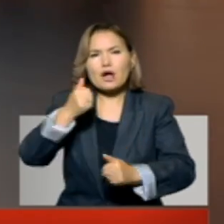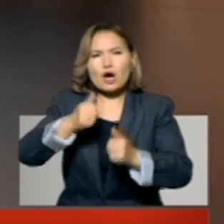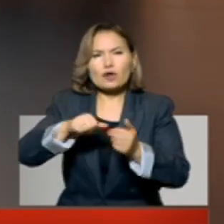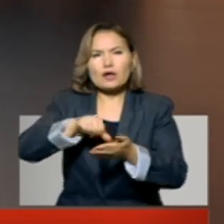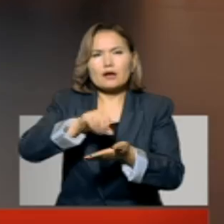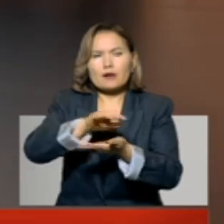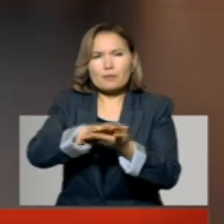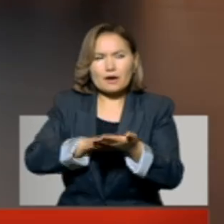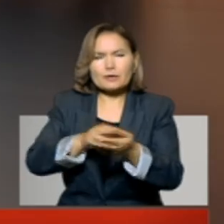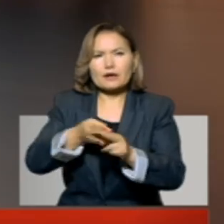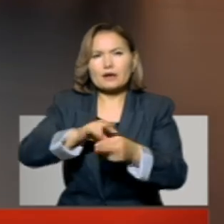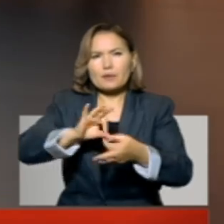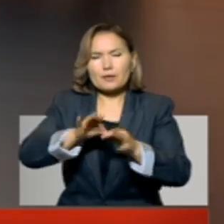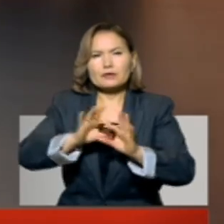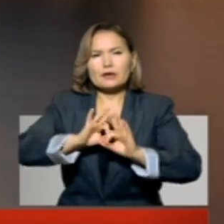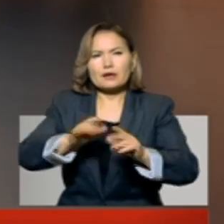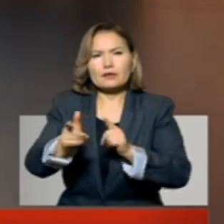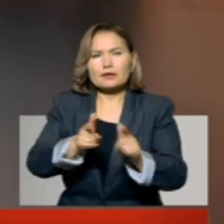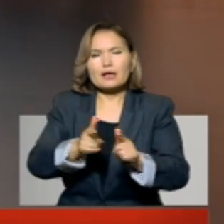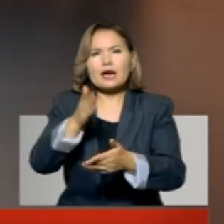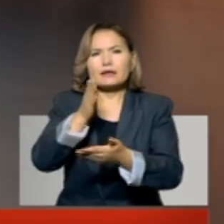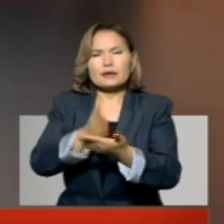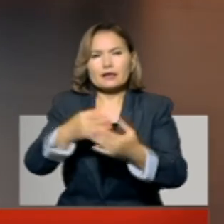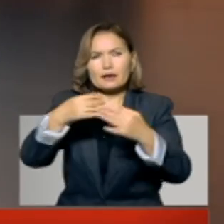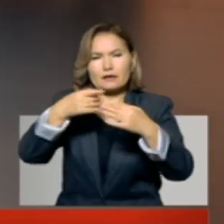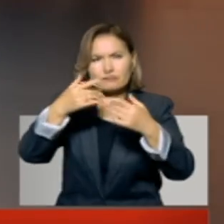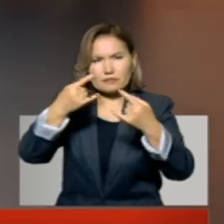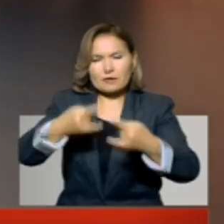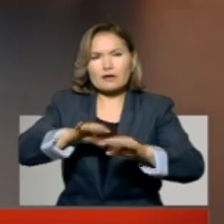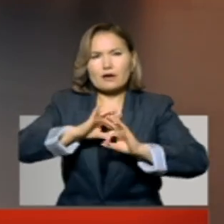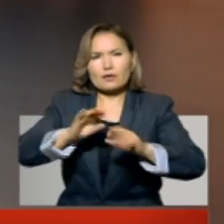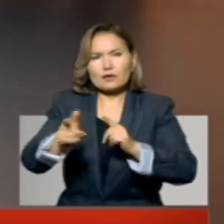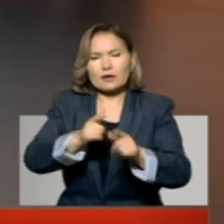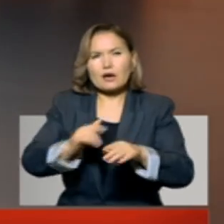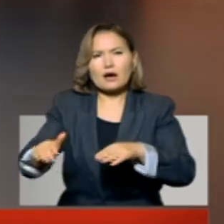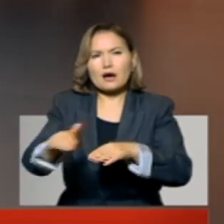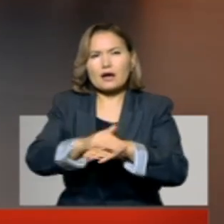Ойын алаңынан Асылбек Данияр тікелей эфирге қосылып тұр. Қайырлы